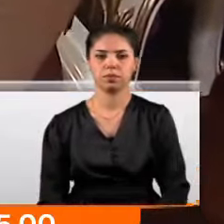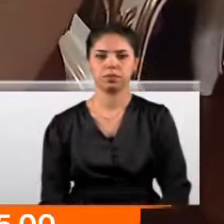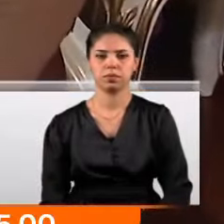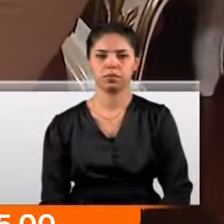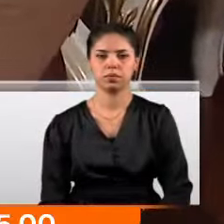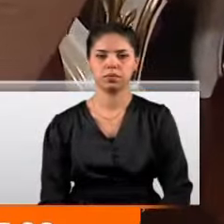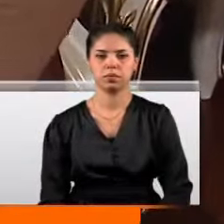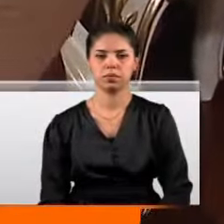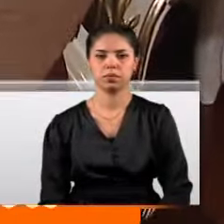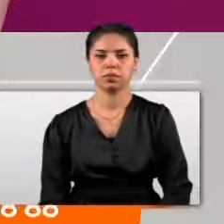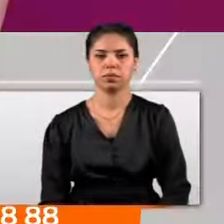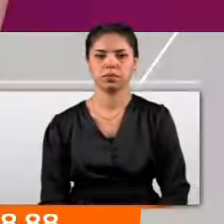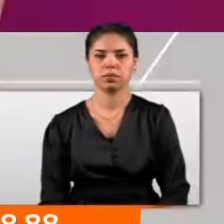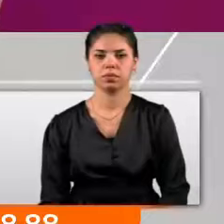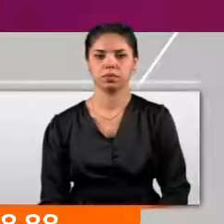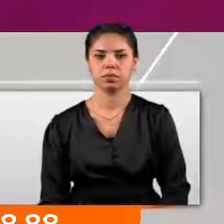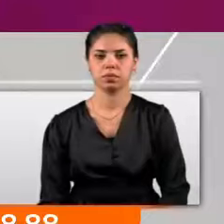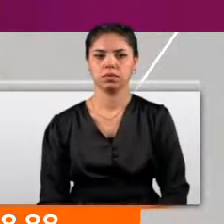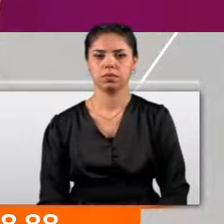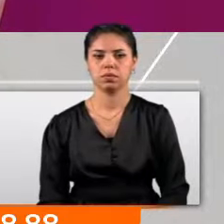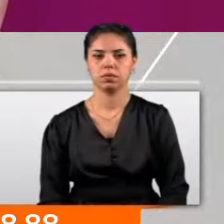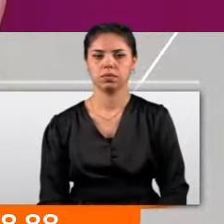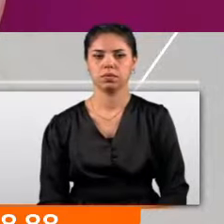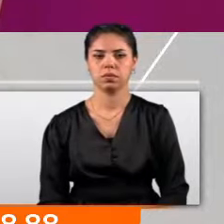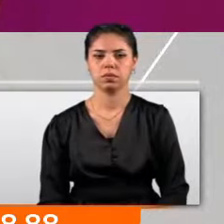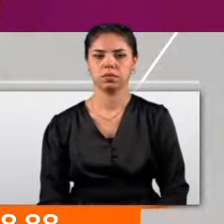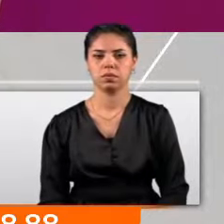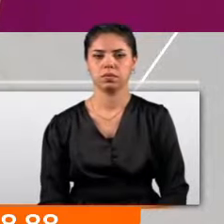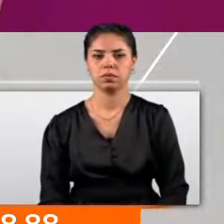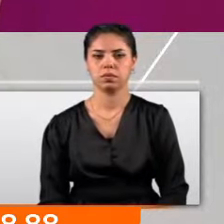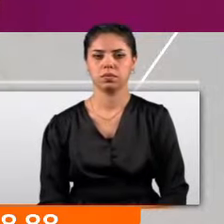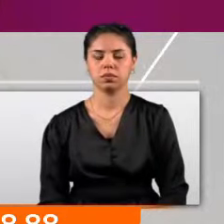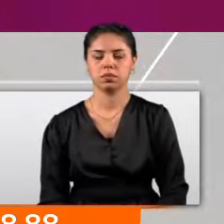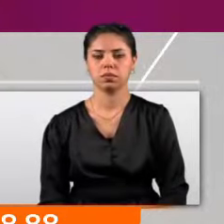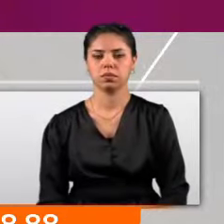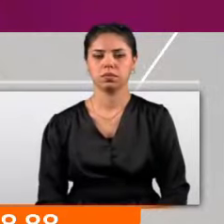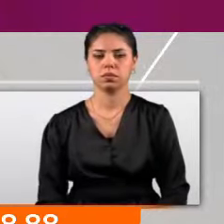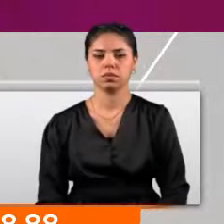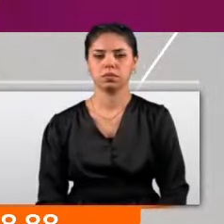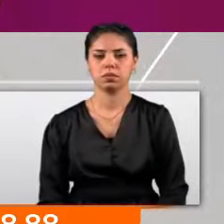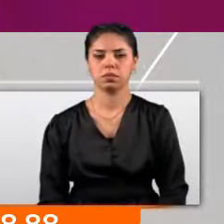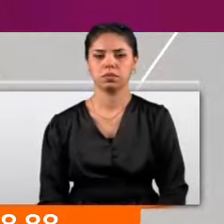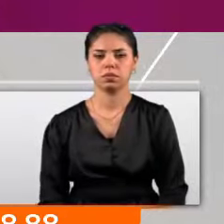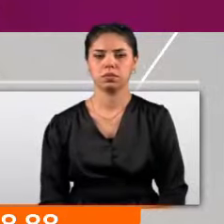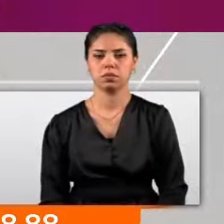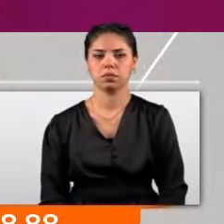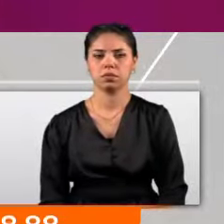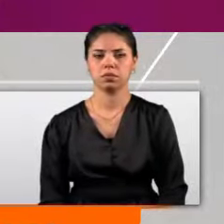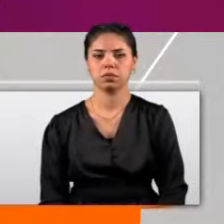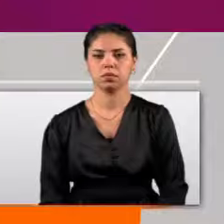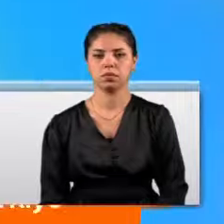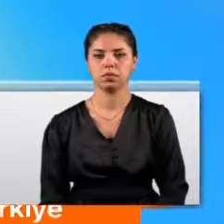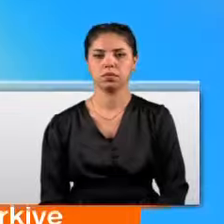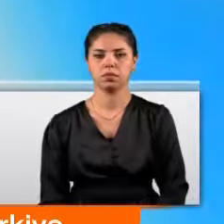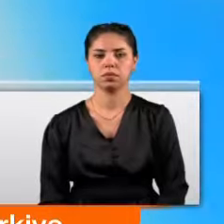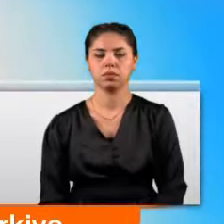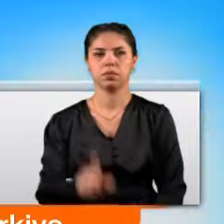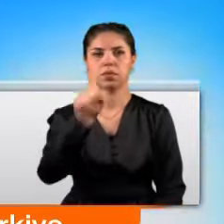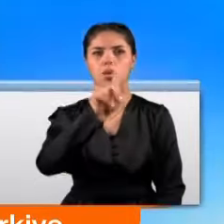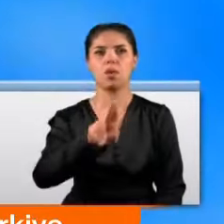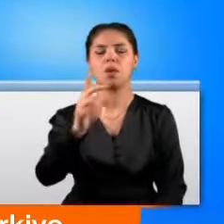olalım altını çizerek. Ortalıklarda bağıra bağıra oğlum oğlum ağrıyordum. O da sağken oğlum oğlum diye yansın.